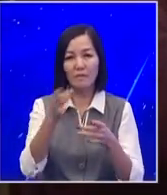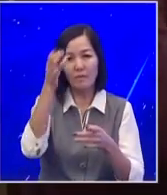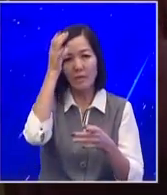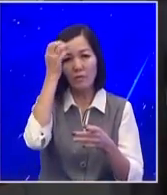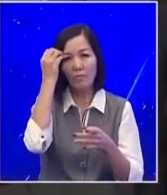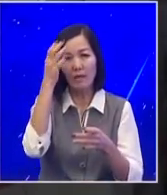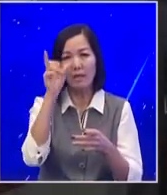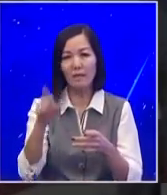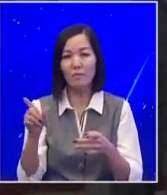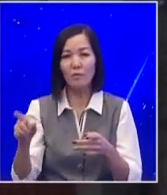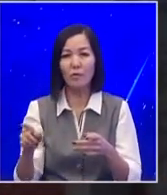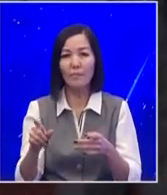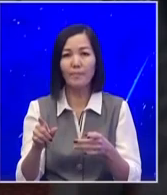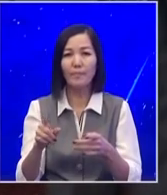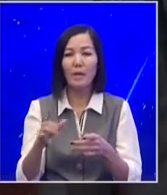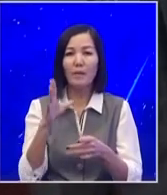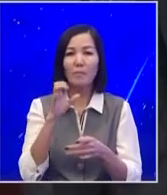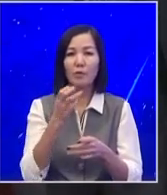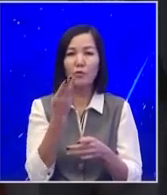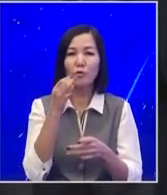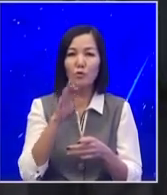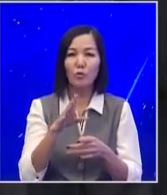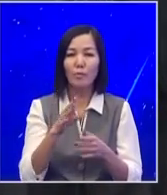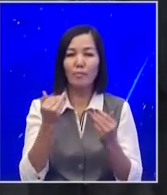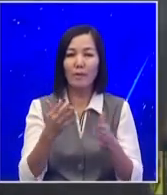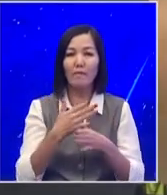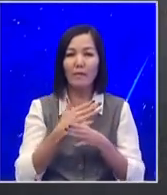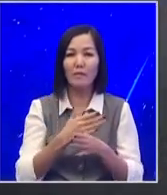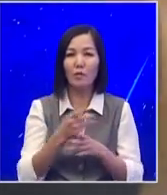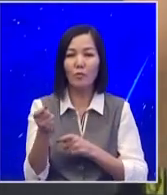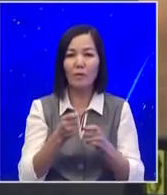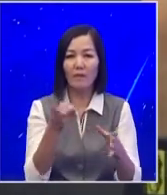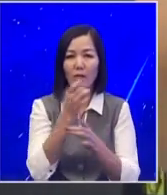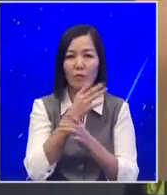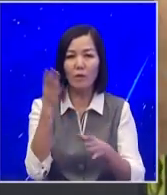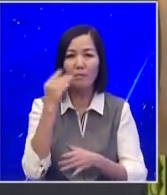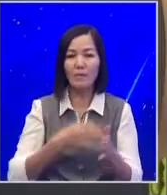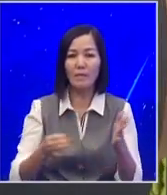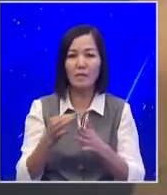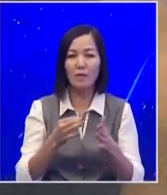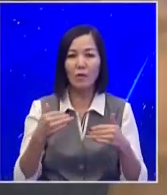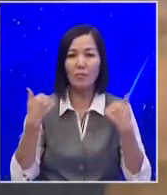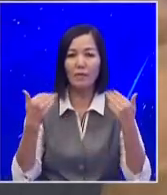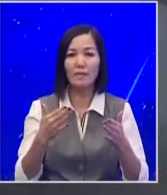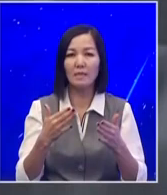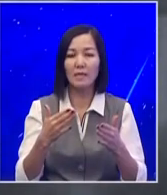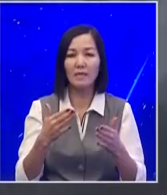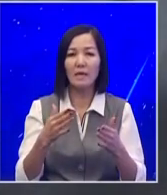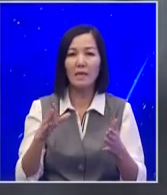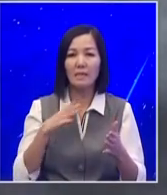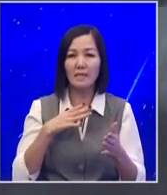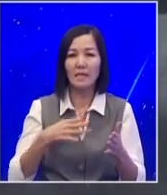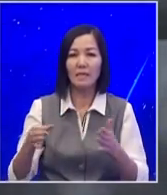землякам. Книга напечатана тиражом в 500 штук при финансировании Управления культуры Алматинской области. Ее